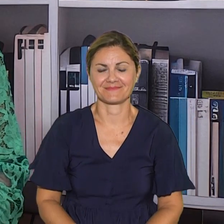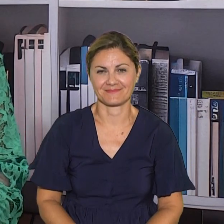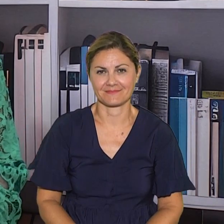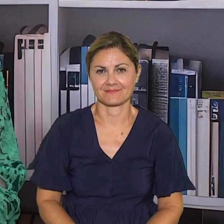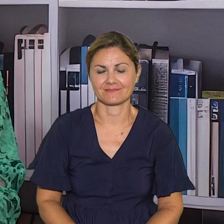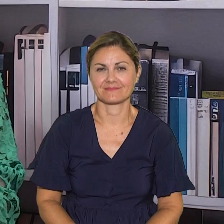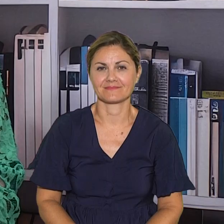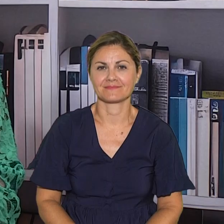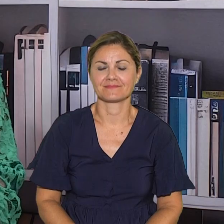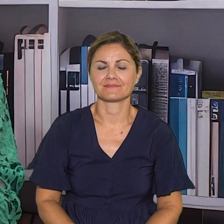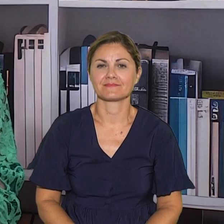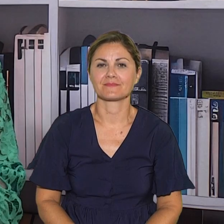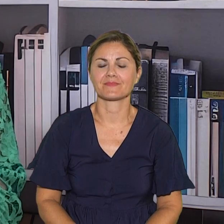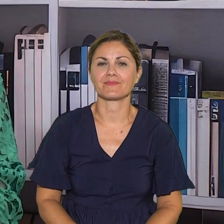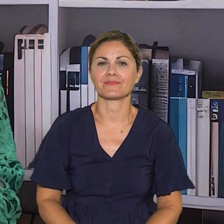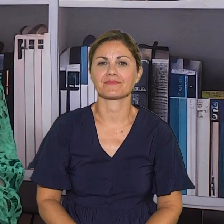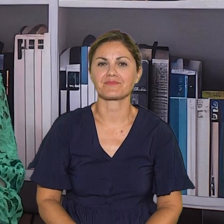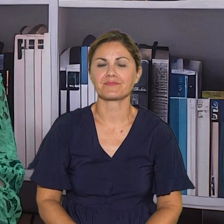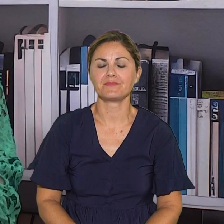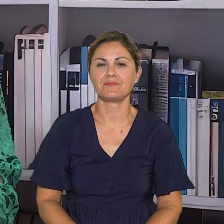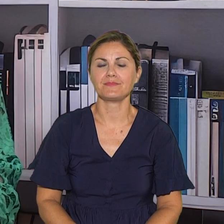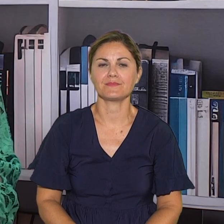Prute drage.